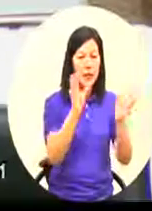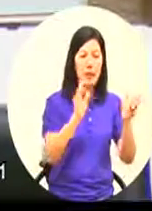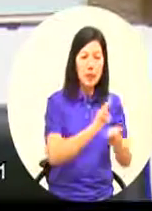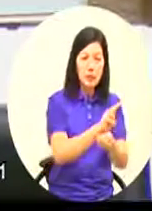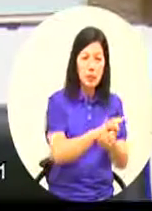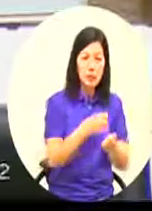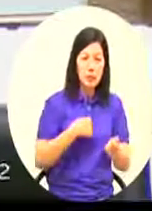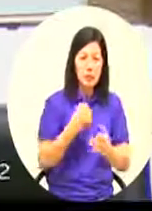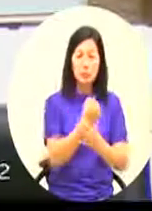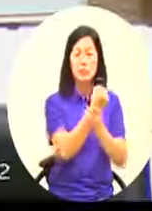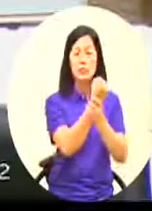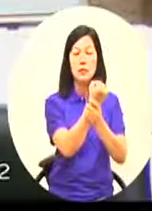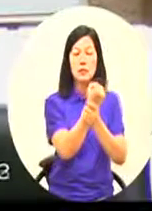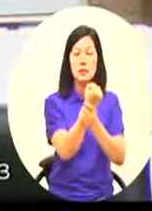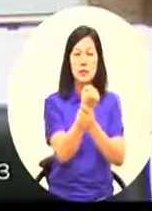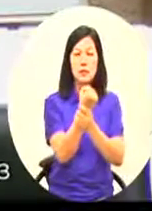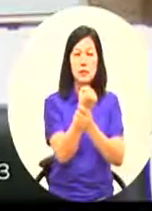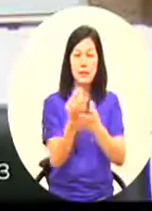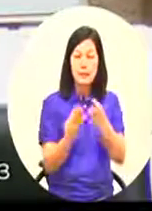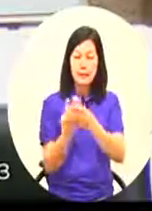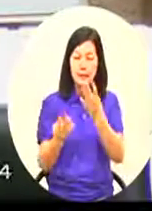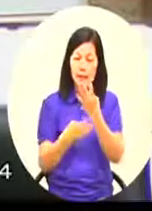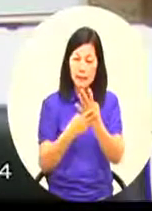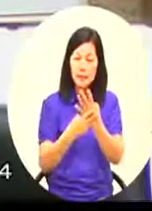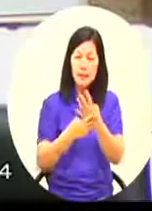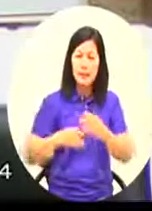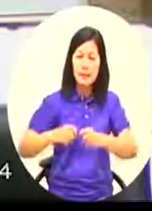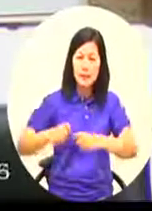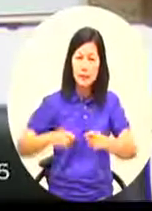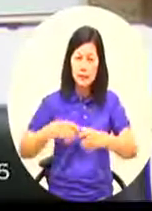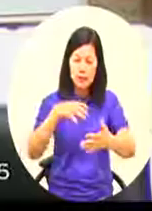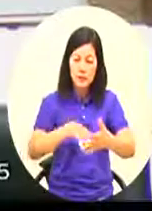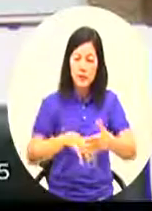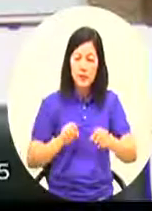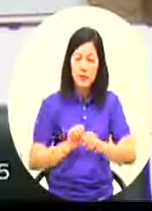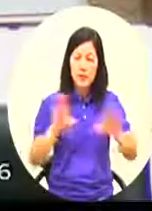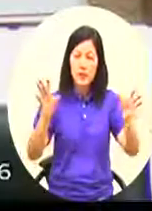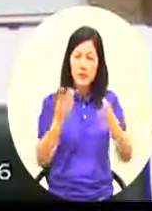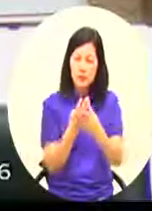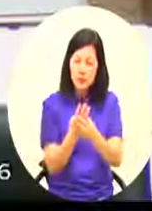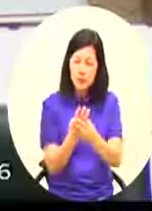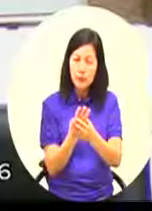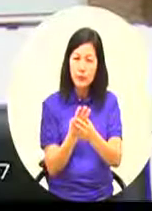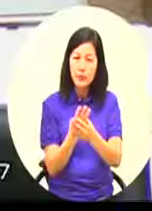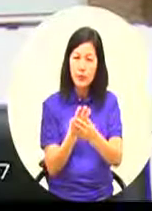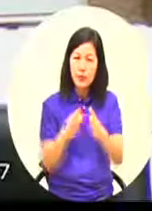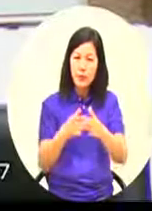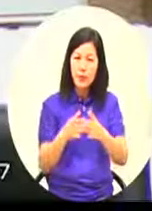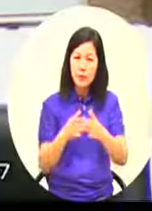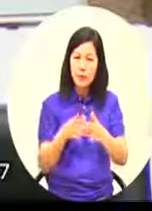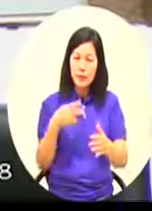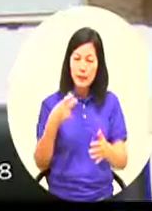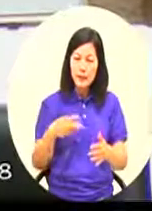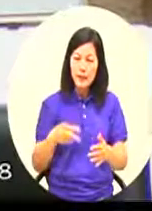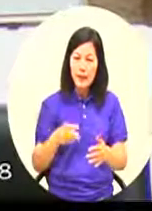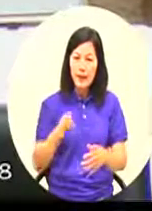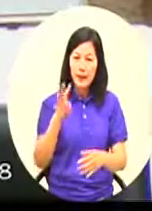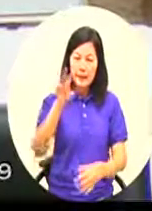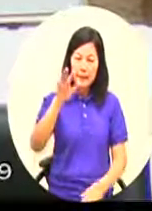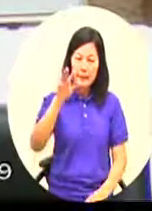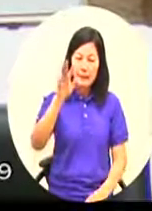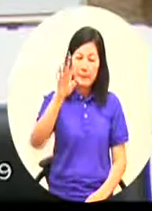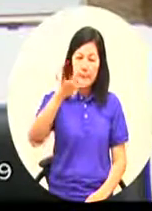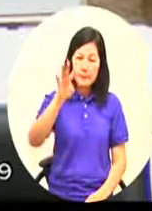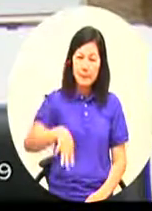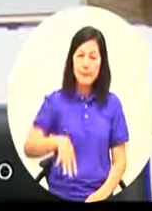们也支持产业计划里面开发温泉，即将有8000多万，